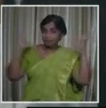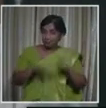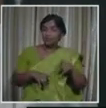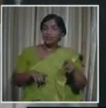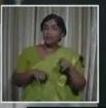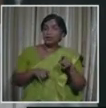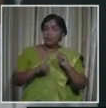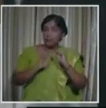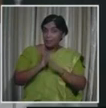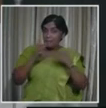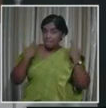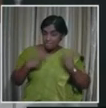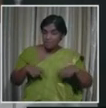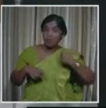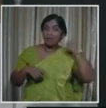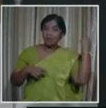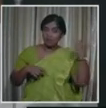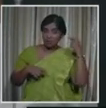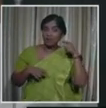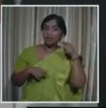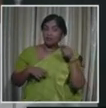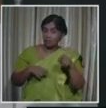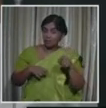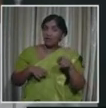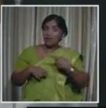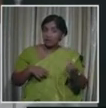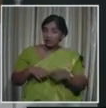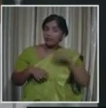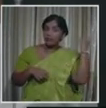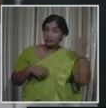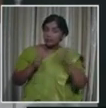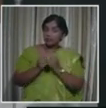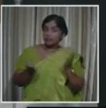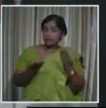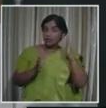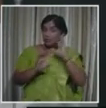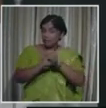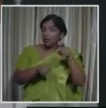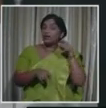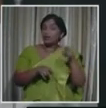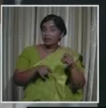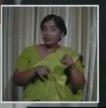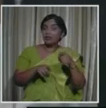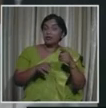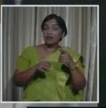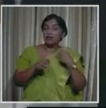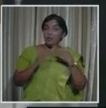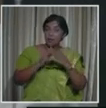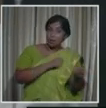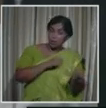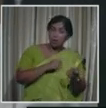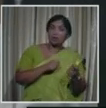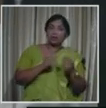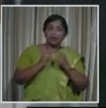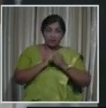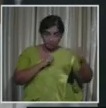එතුමා ඒ රැස්වීමේදී එතුමා ඒ එදුමා එදා දවසේ රැස්වීමේදී කරපු ප්‍රකාශයක් හින්දා ගිහිල්ලා අපේ නිවාස වලට ගහුවා එතනින් එහාට කටයුතු